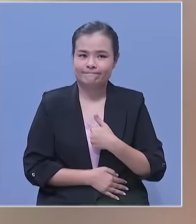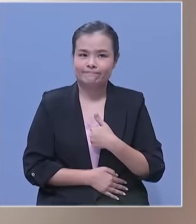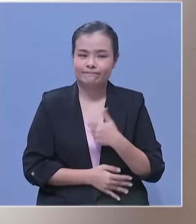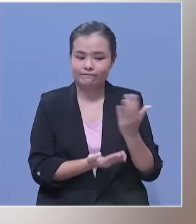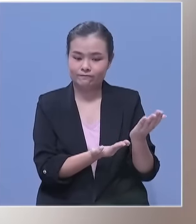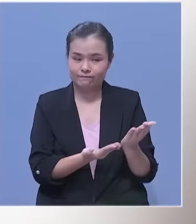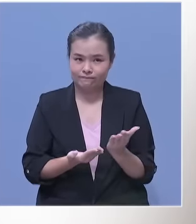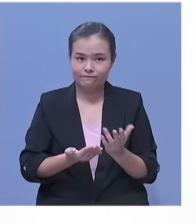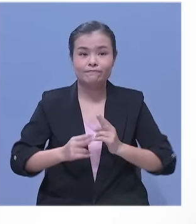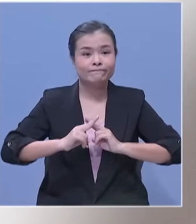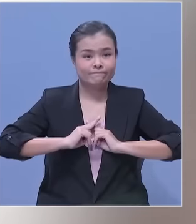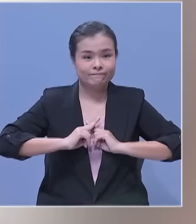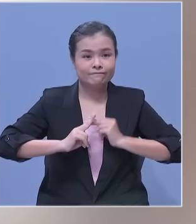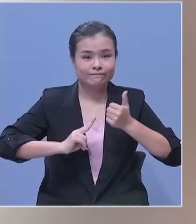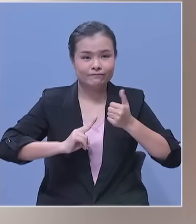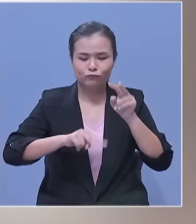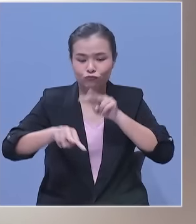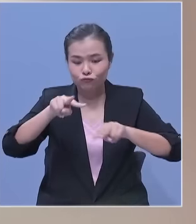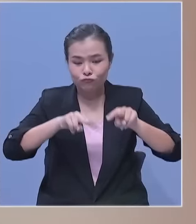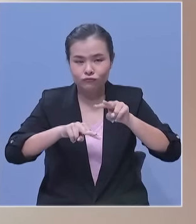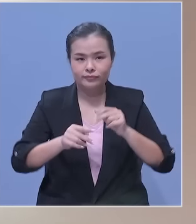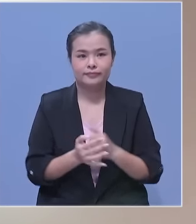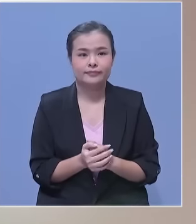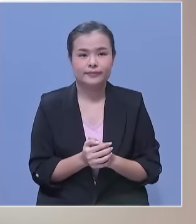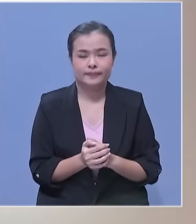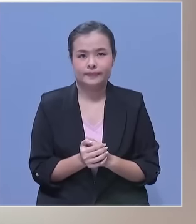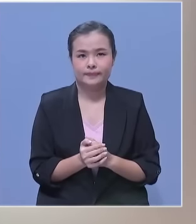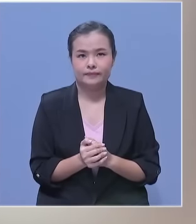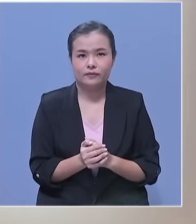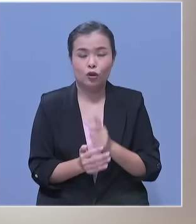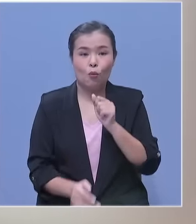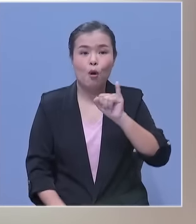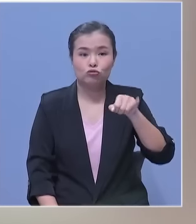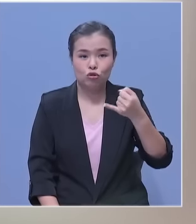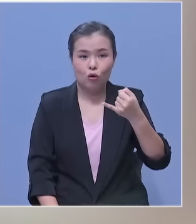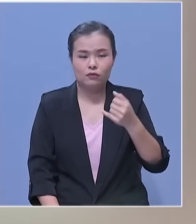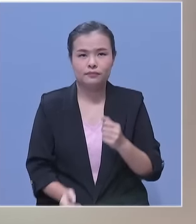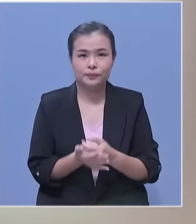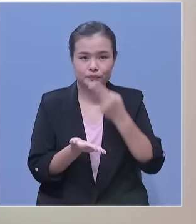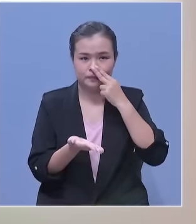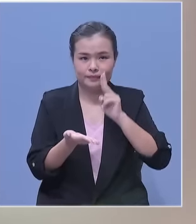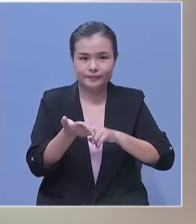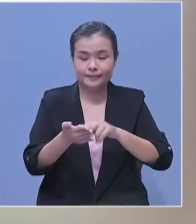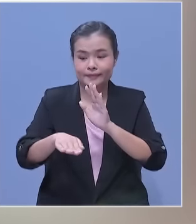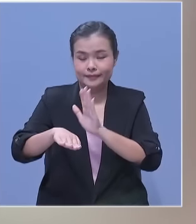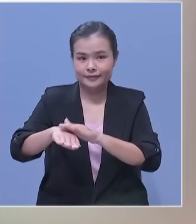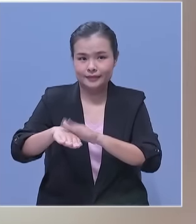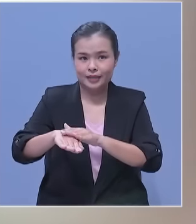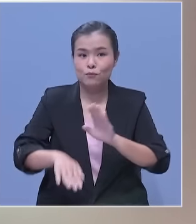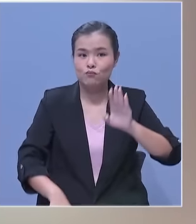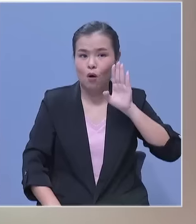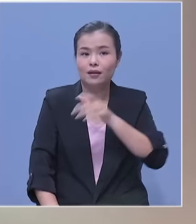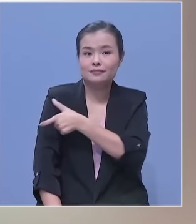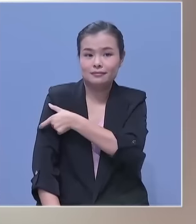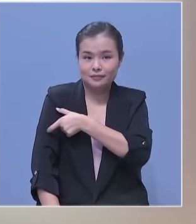าต้อนรับด้วยตัวเองนะคะนอกจากนี้ทางอบจ.จะทำหนังสือตักเตือนไปยังบริษัทรป